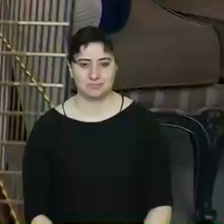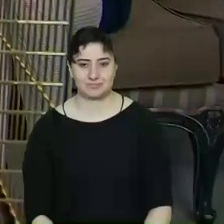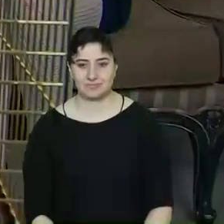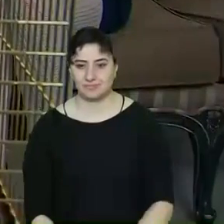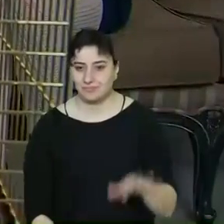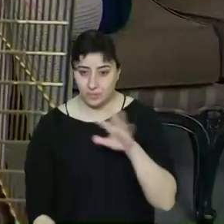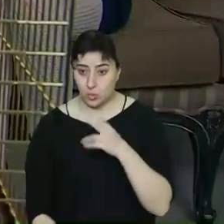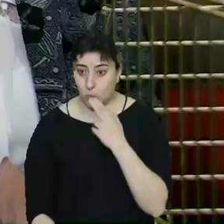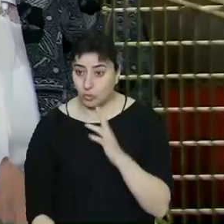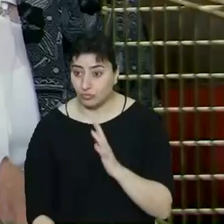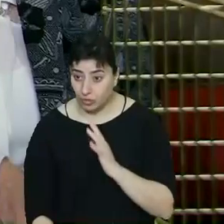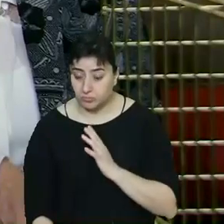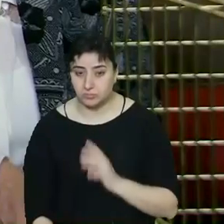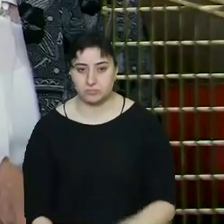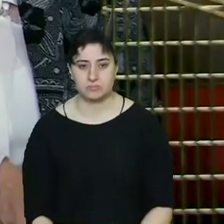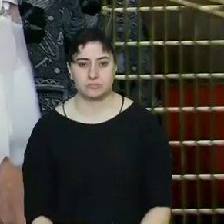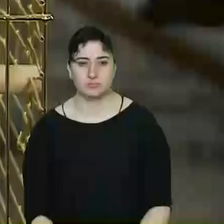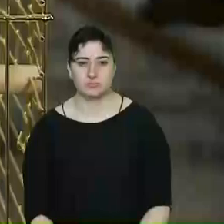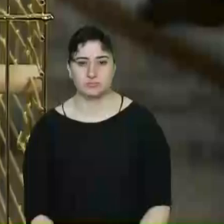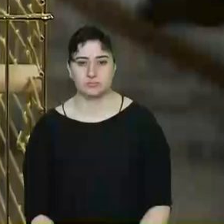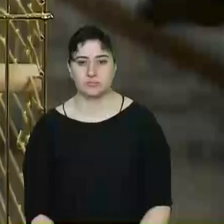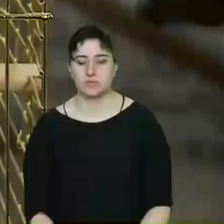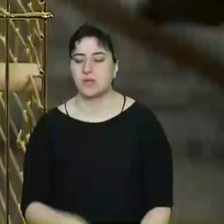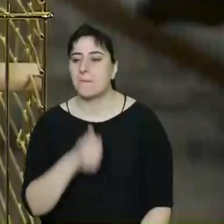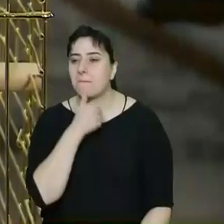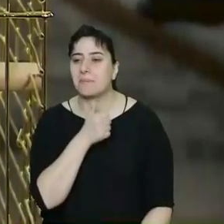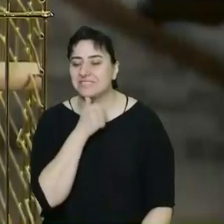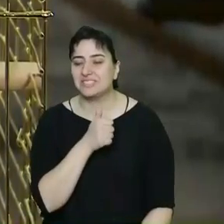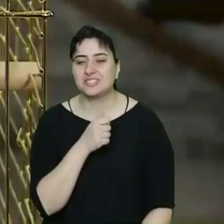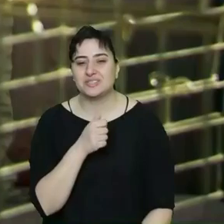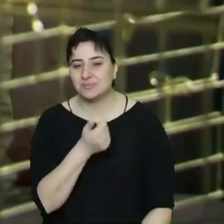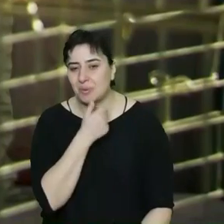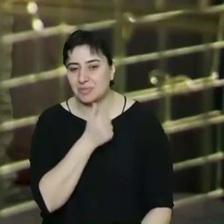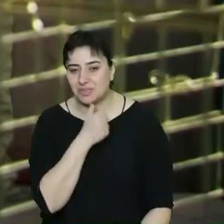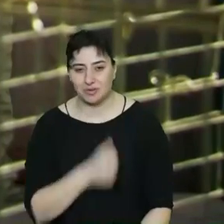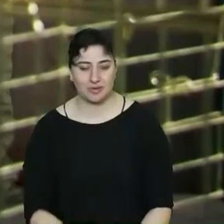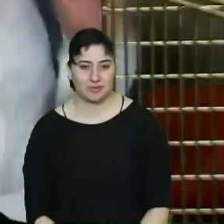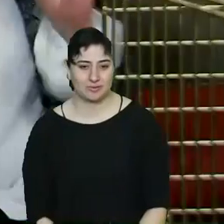Hakikaten her şeyi konuşuyor mudur babişko? Babişko! Babişko!